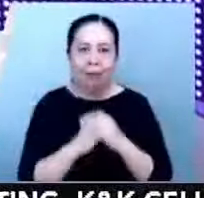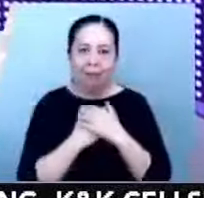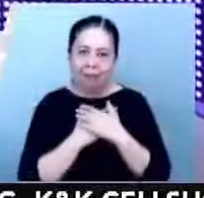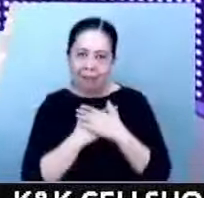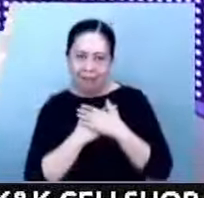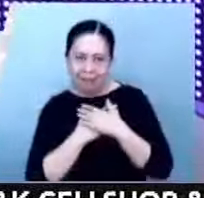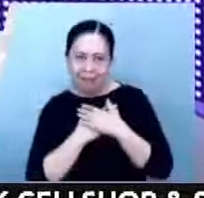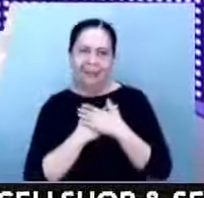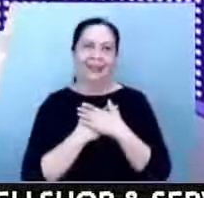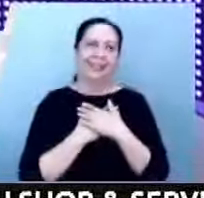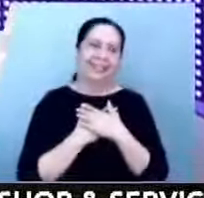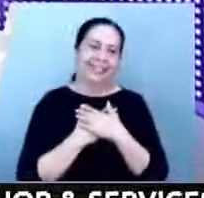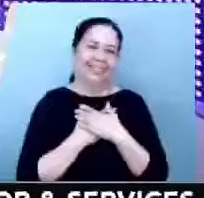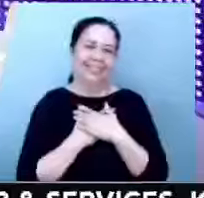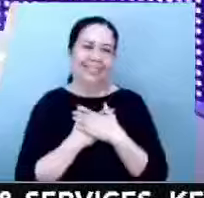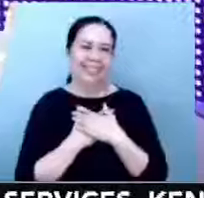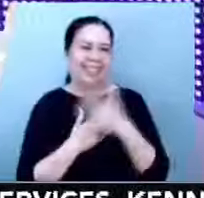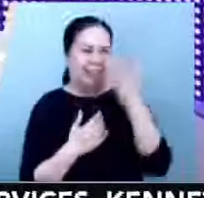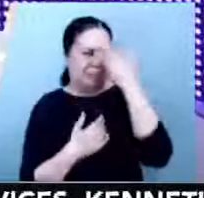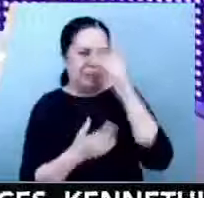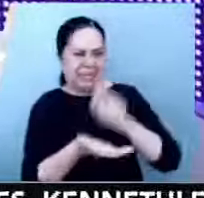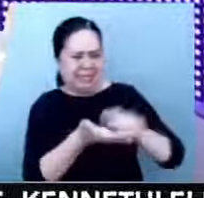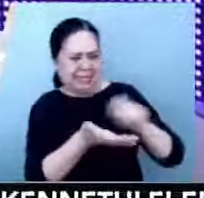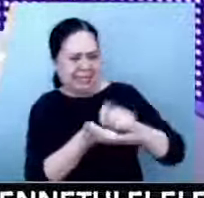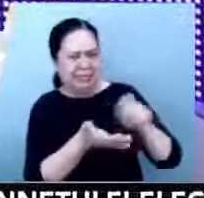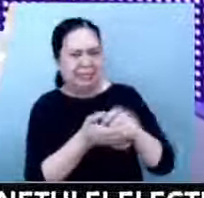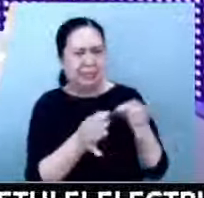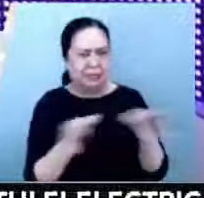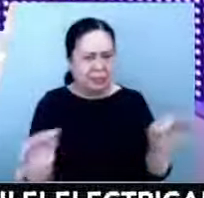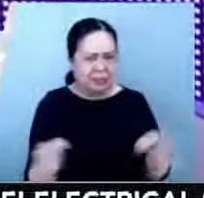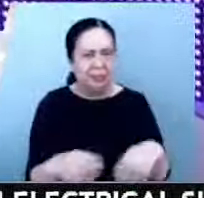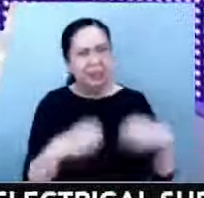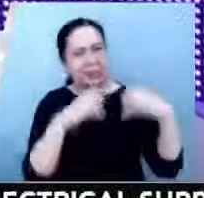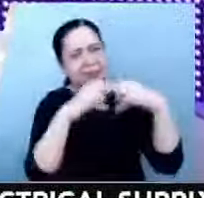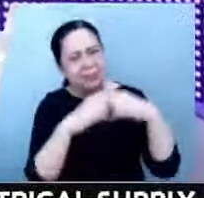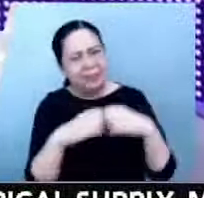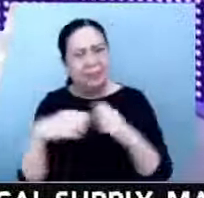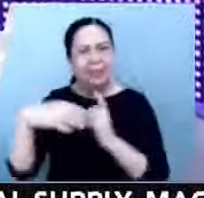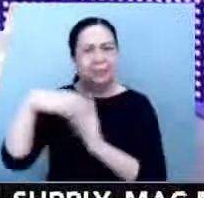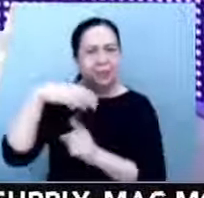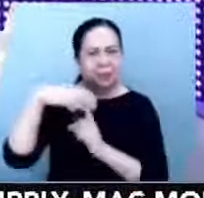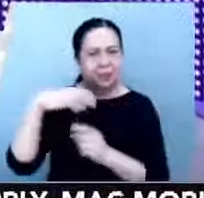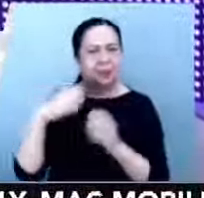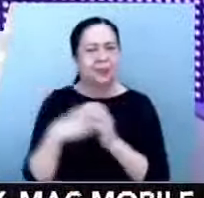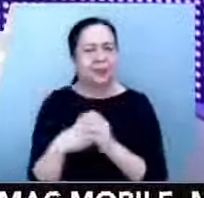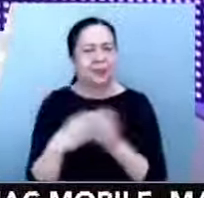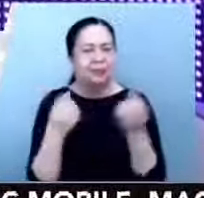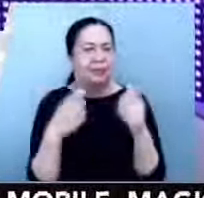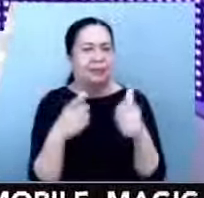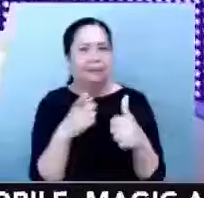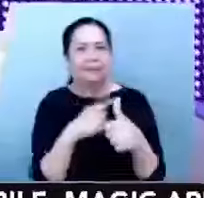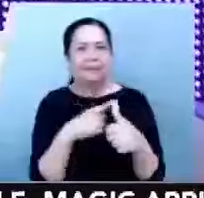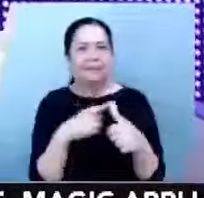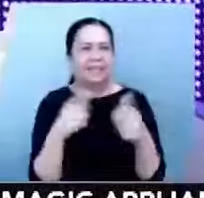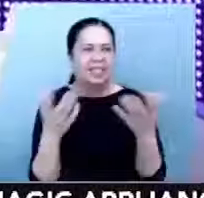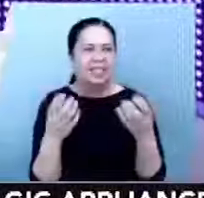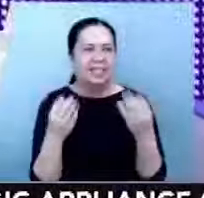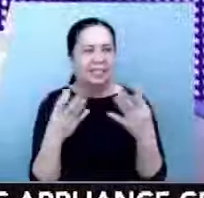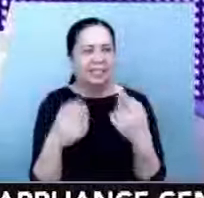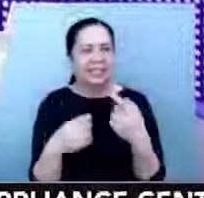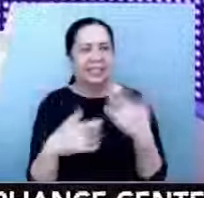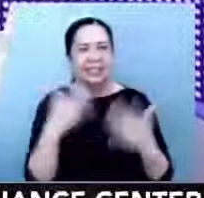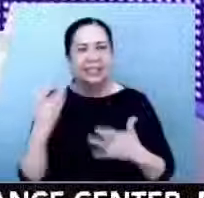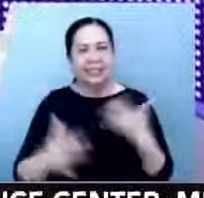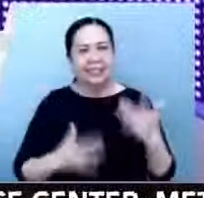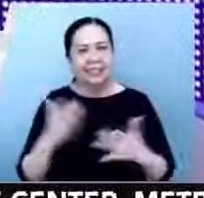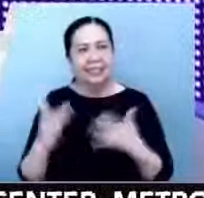Magaling sila magsulat. As kapamilya, kapuso. This is a first, a lot of firsts, and excited lang siguro ako.